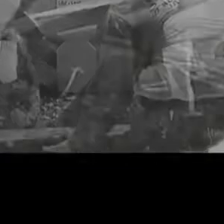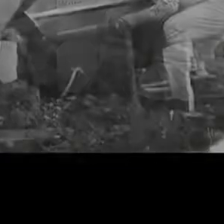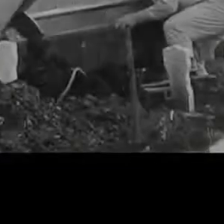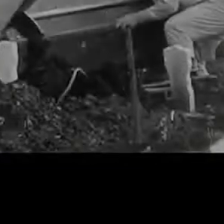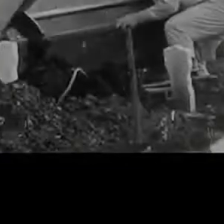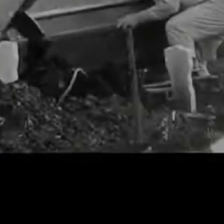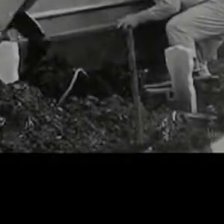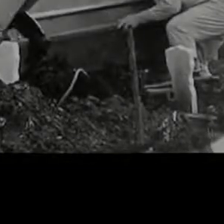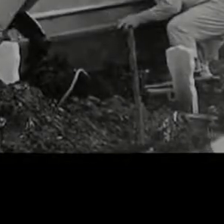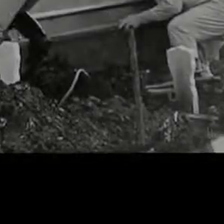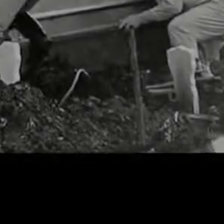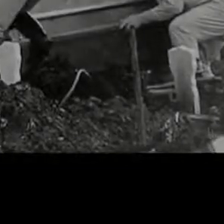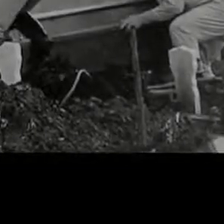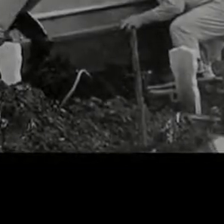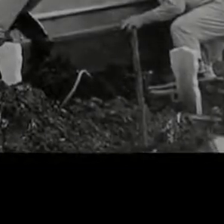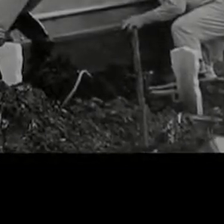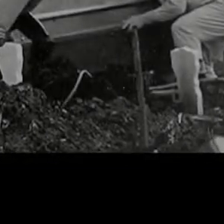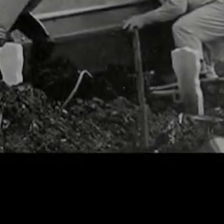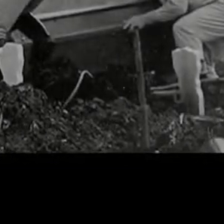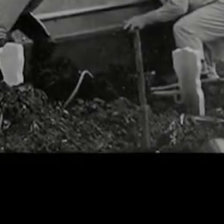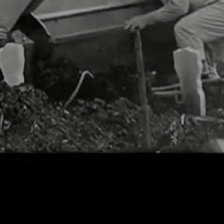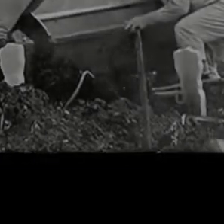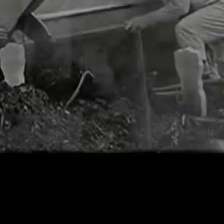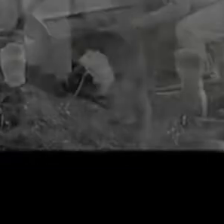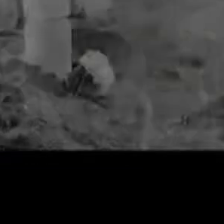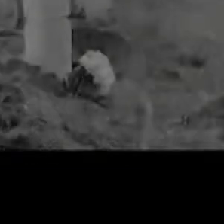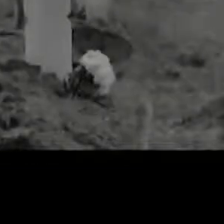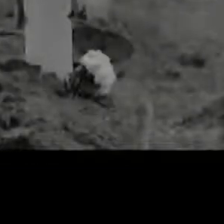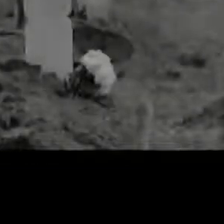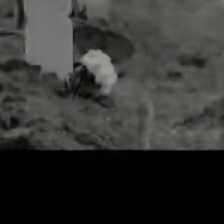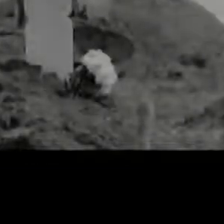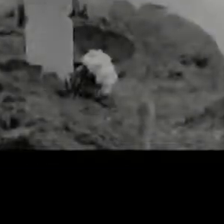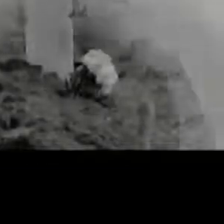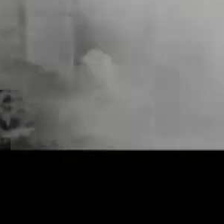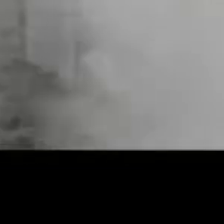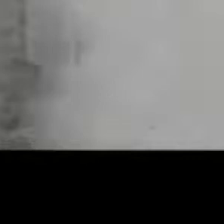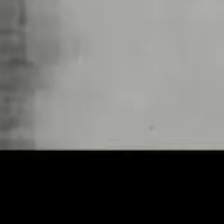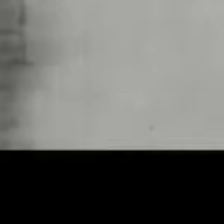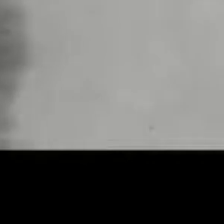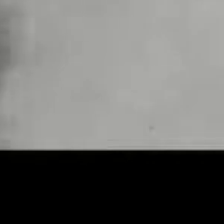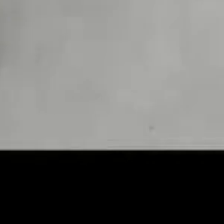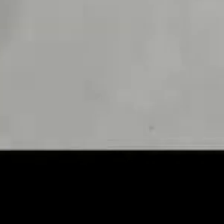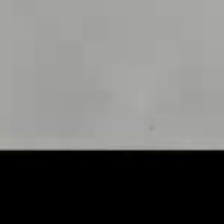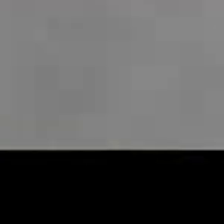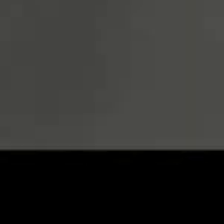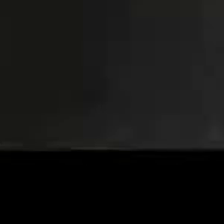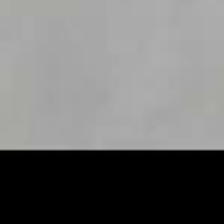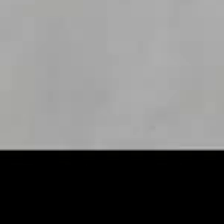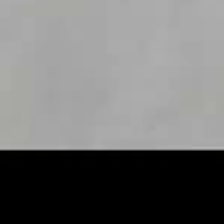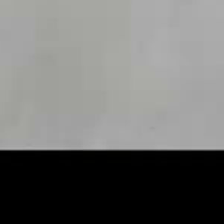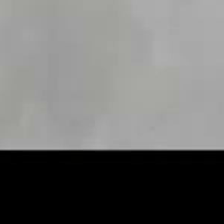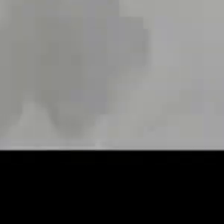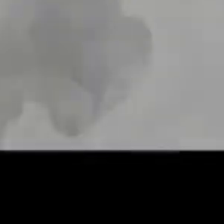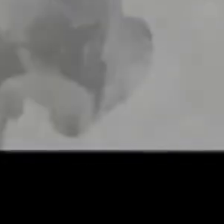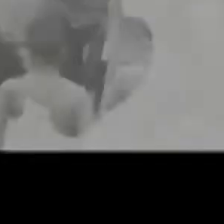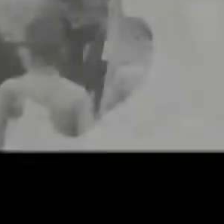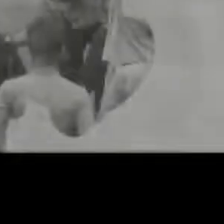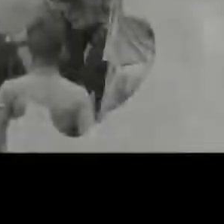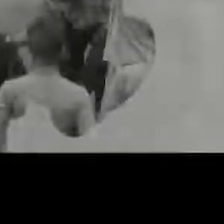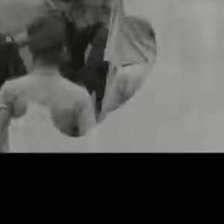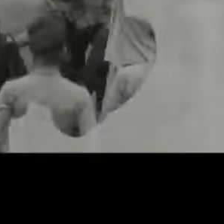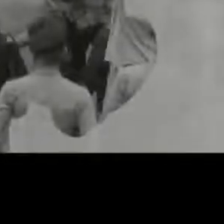Kematian. Pandemi. Akan pergi seperti kabut yang hilang sebelum fajar.